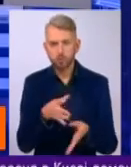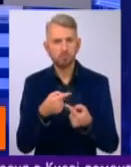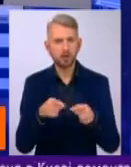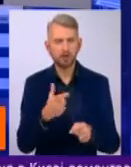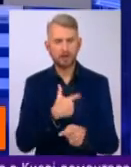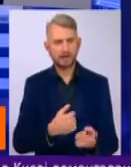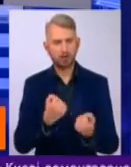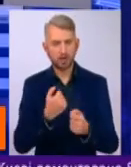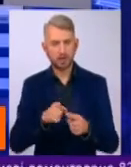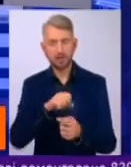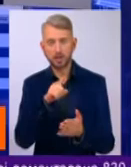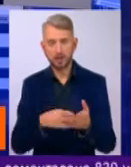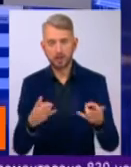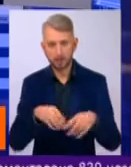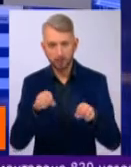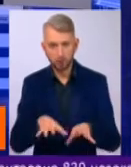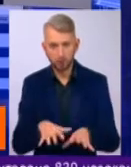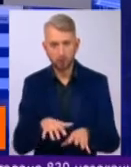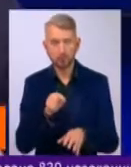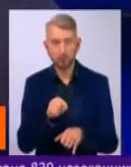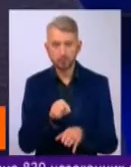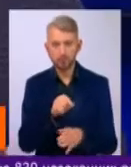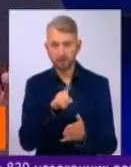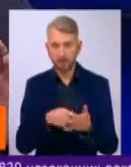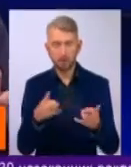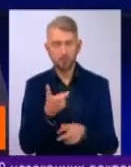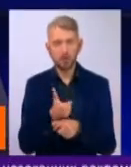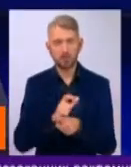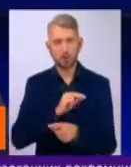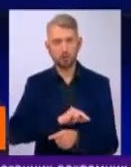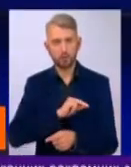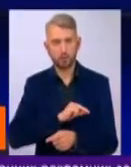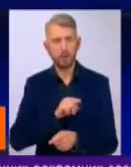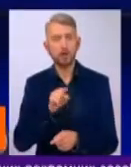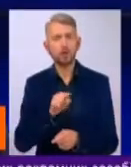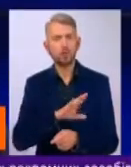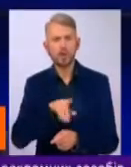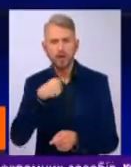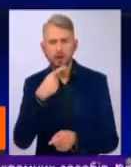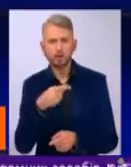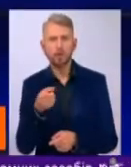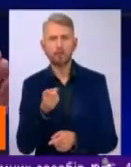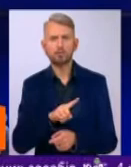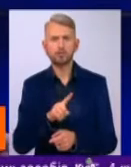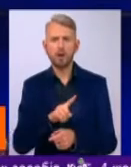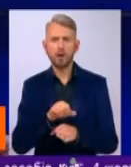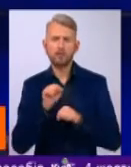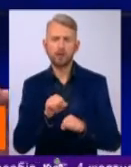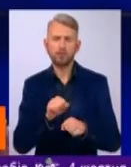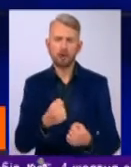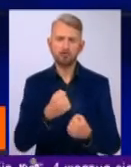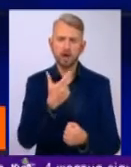захищати. І оце питання треба врегульовувати, над ним треба максимально працювати. І тут не йде мова відносно того, захищає він себе